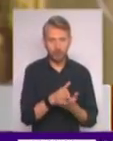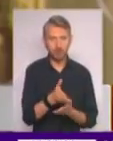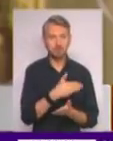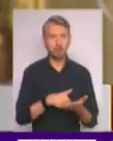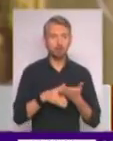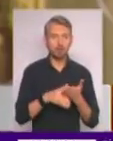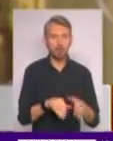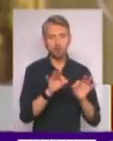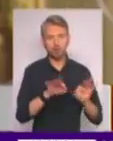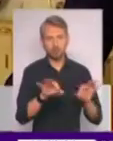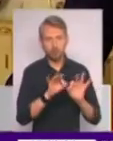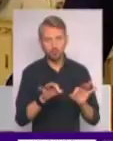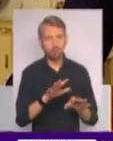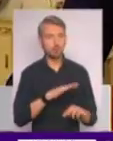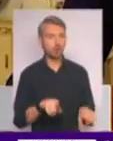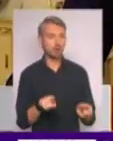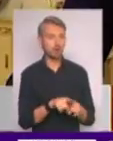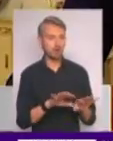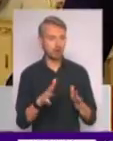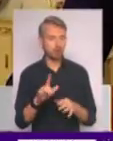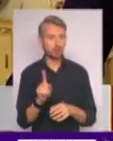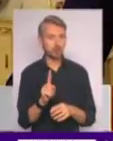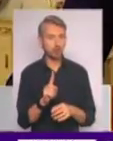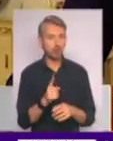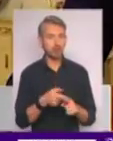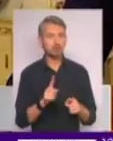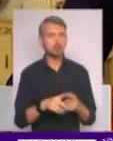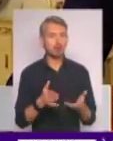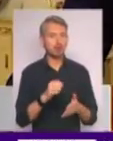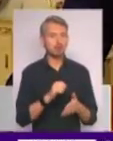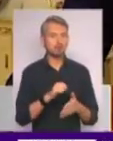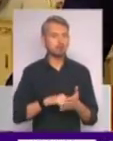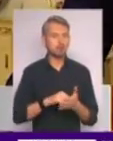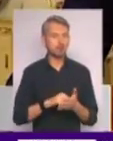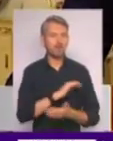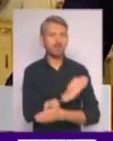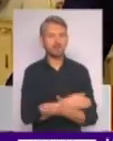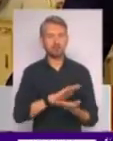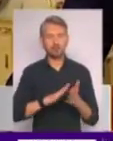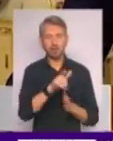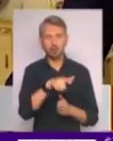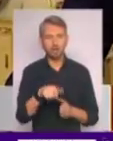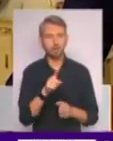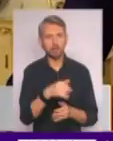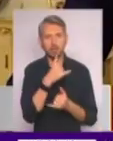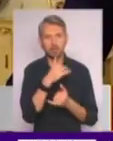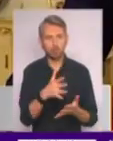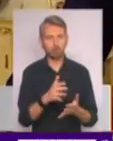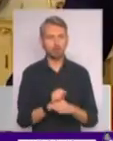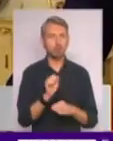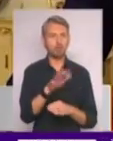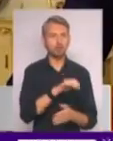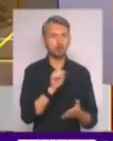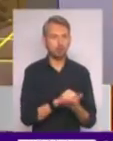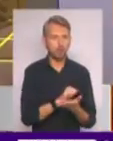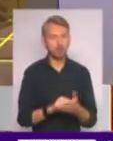допомагаємо і формуємо. Бувають такі речі, де навіть це викликано фізичним станом людей, коли вони не можуть направити ці документи,